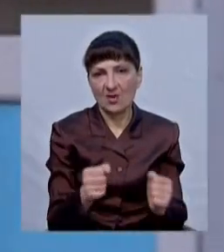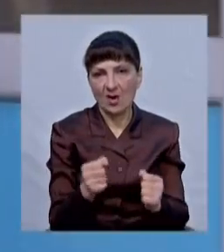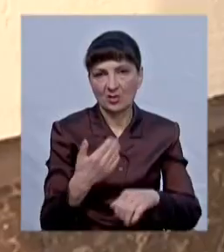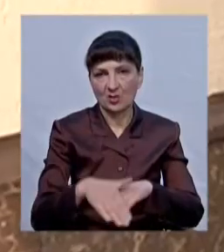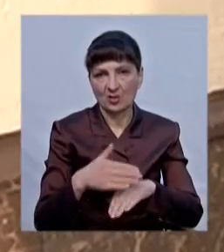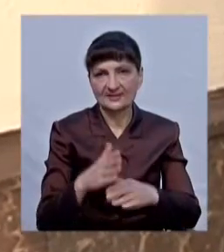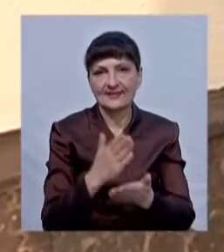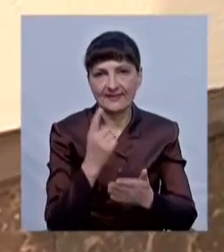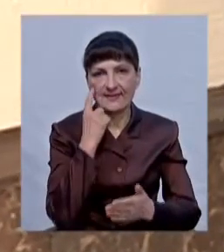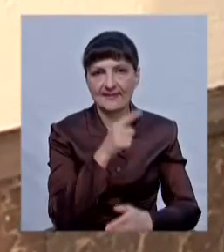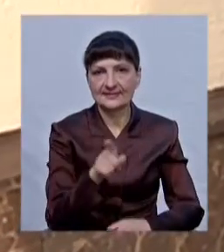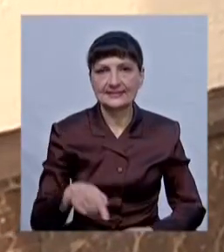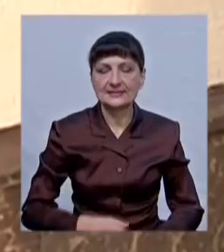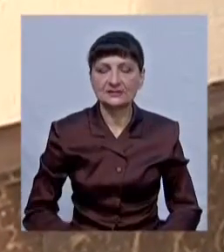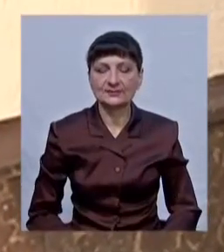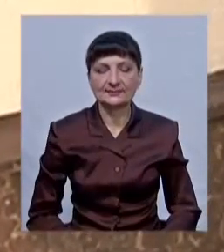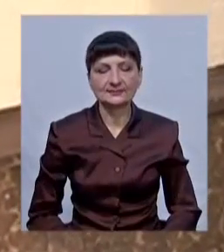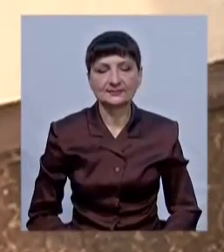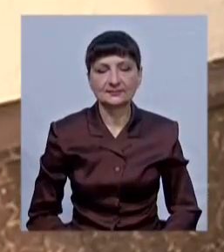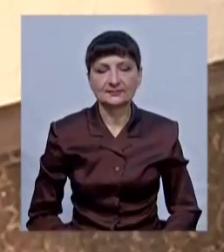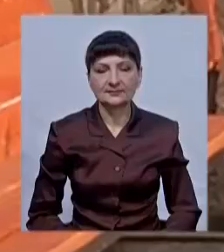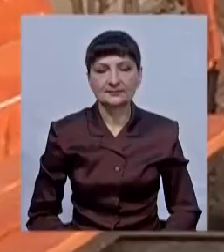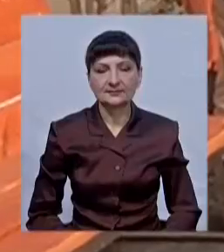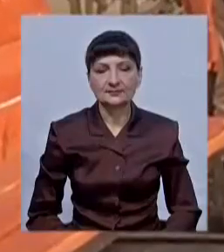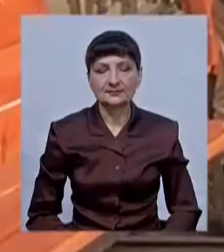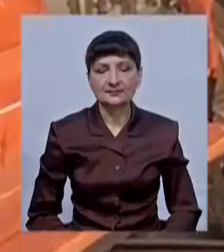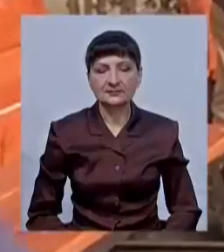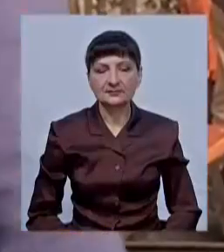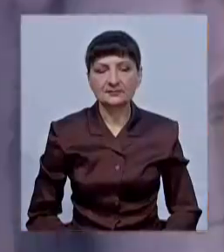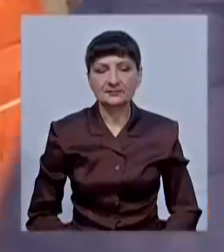на улице. Айдана Нураш, Айан Рафина Рикбаева, Сагынгали Мунайтпасов, телеканал Алматы.